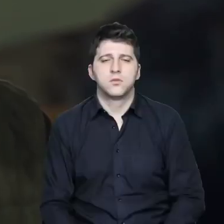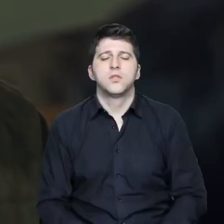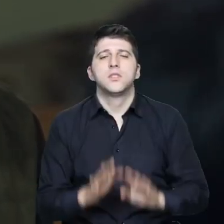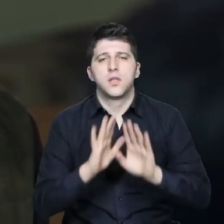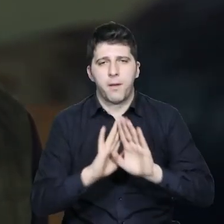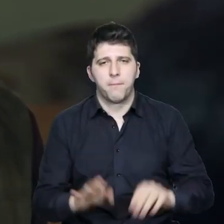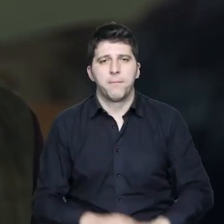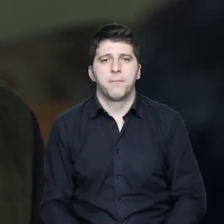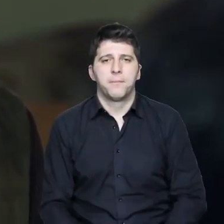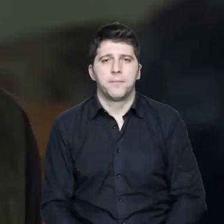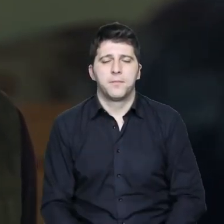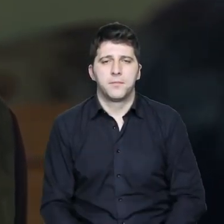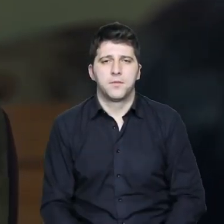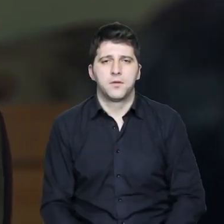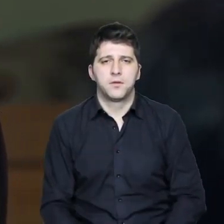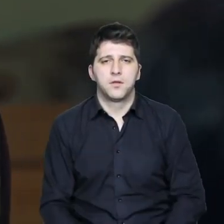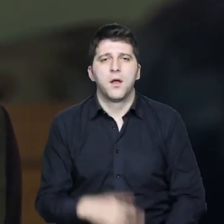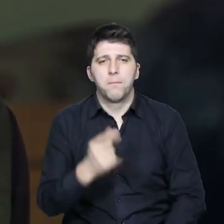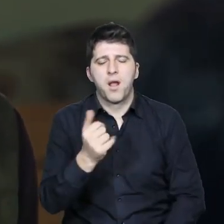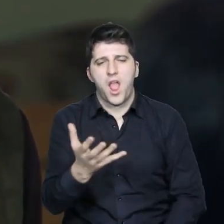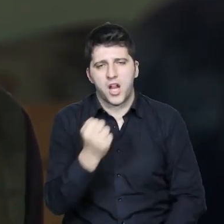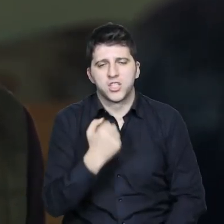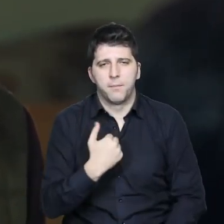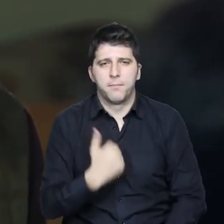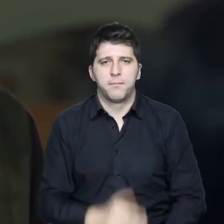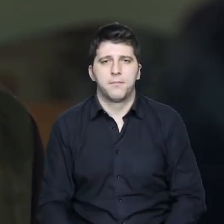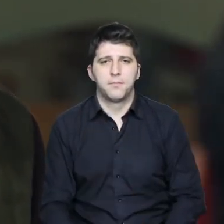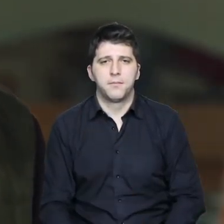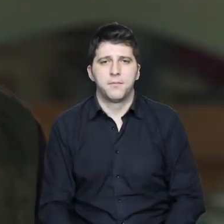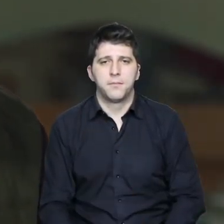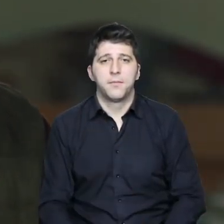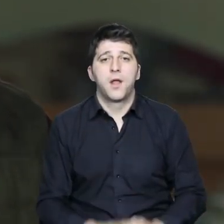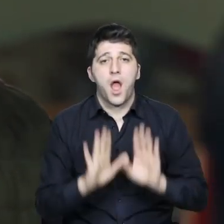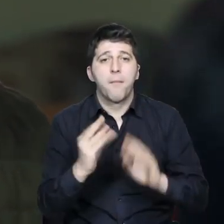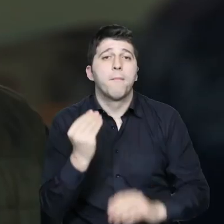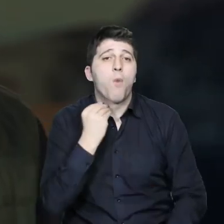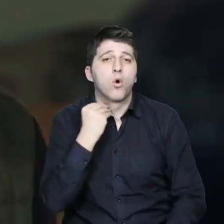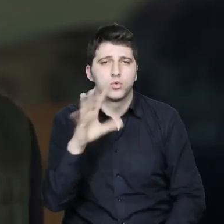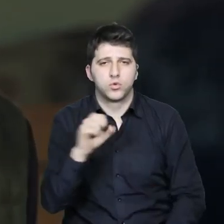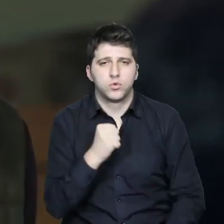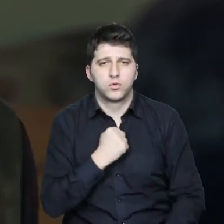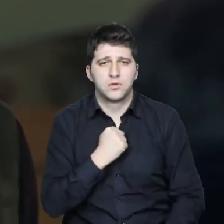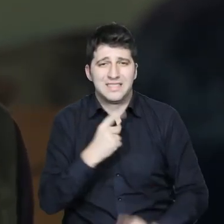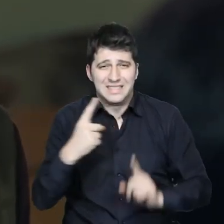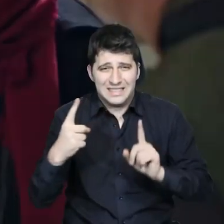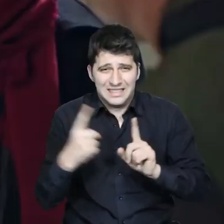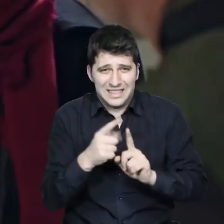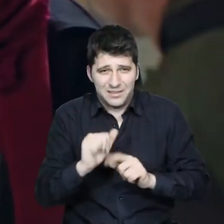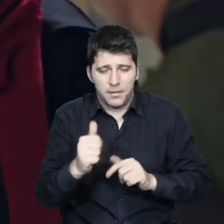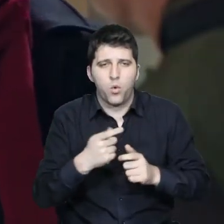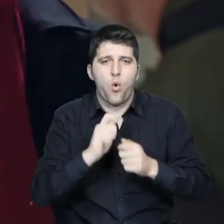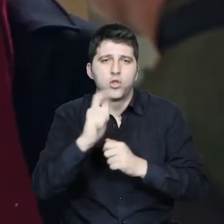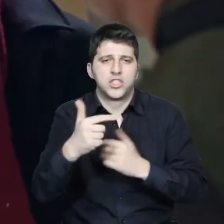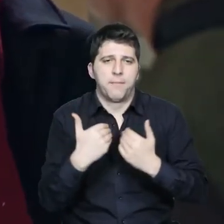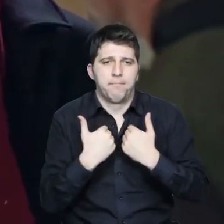Tamam. Parayı alacağım. Ama borç olarak. En kısa zamanda geri ödeyeceğim, tamam